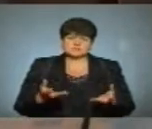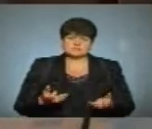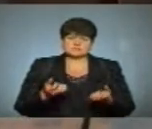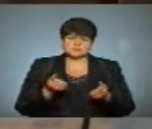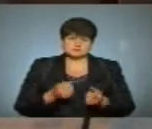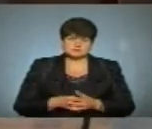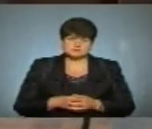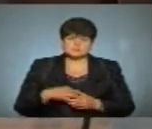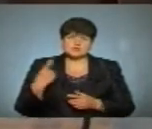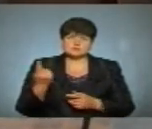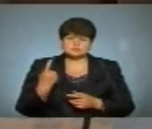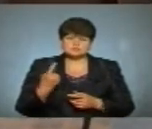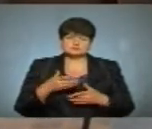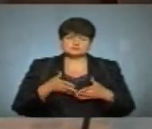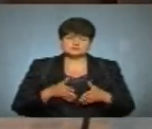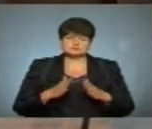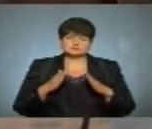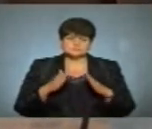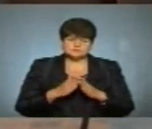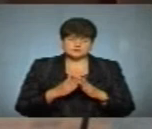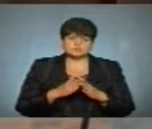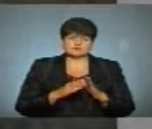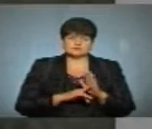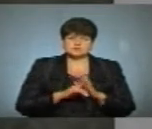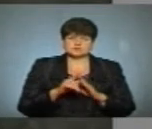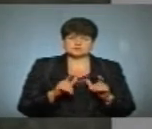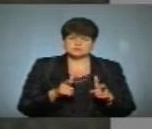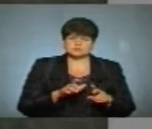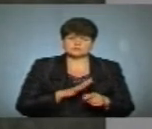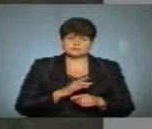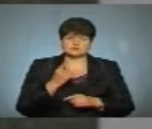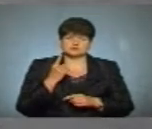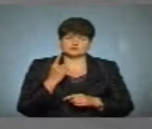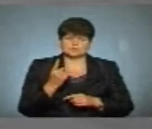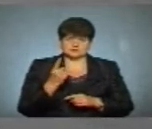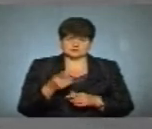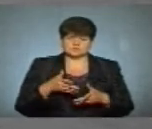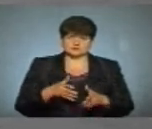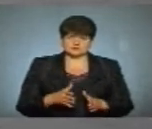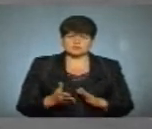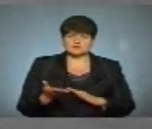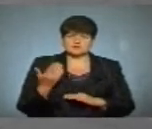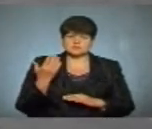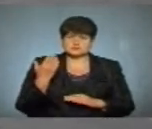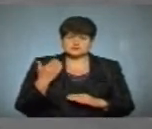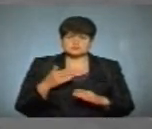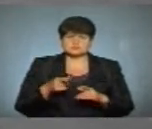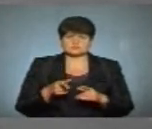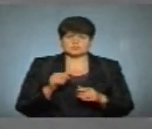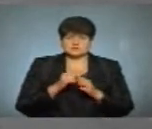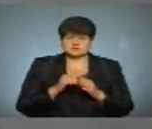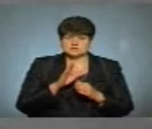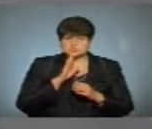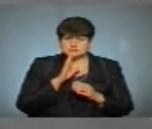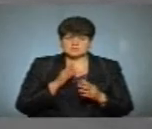В обласному перинатальному центрі «Мати і дитина» від початку карантину відбулись одні партнерські пологи. До карантину майже кожна жінка народжувала